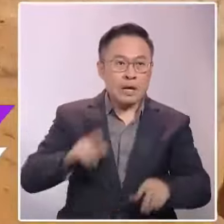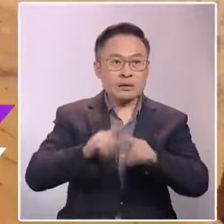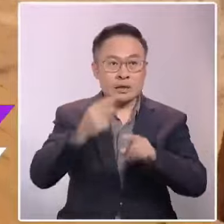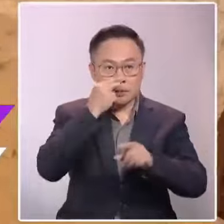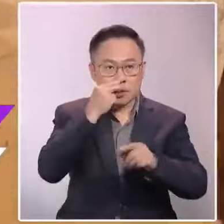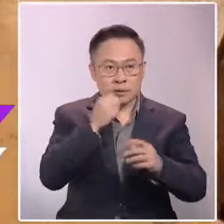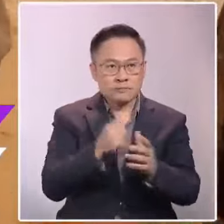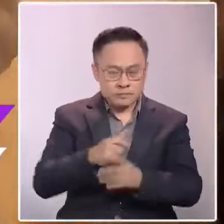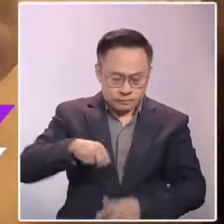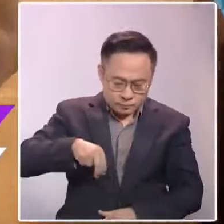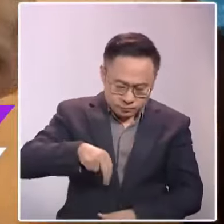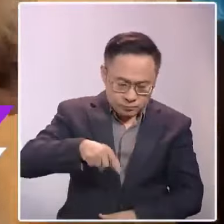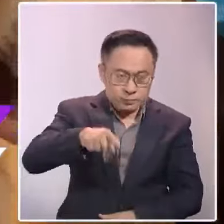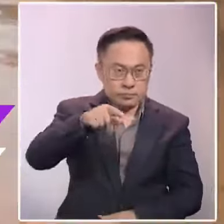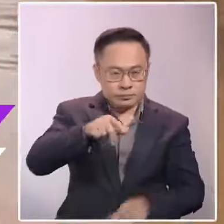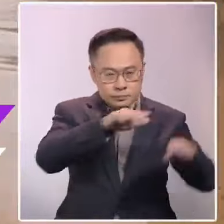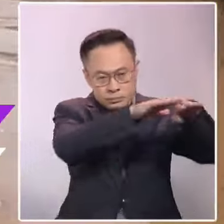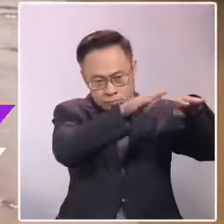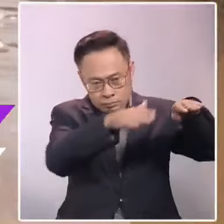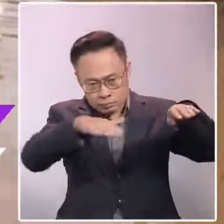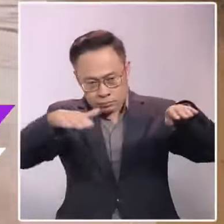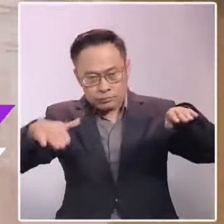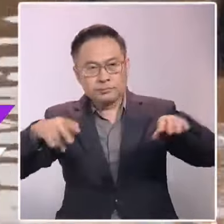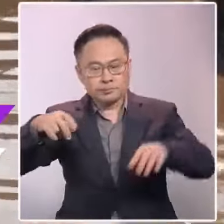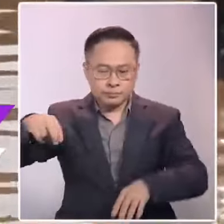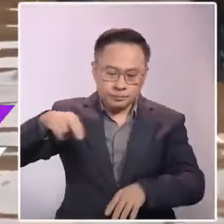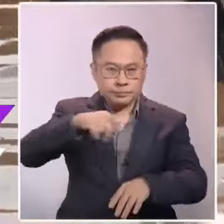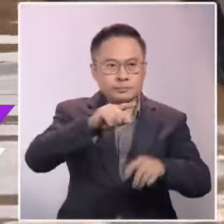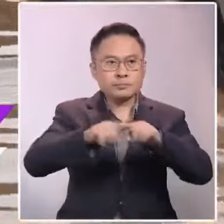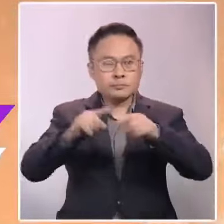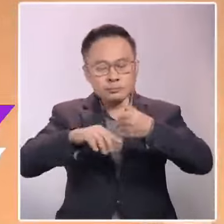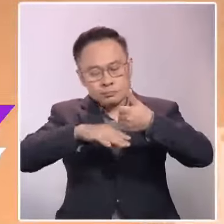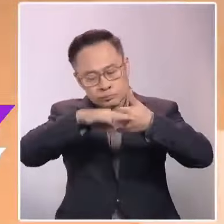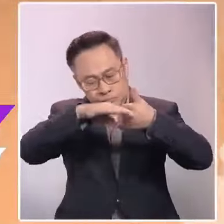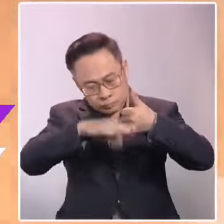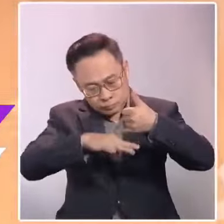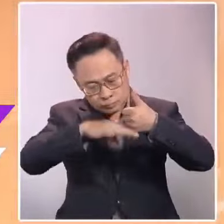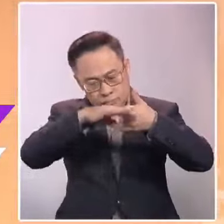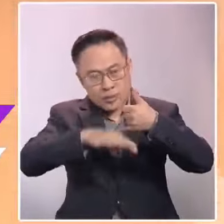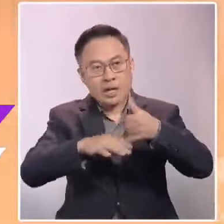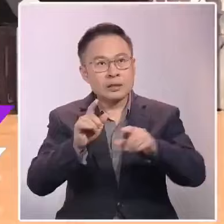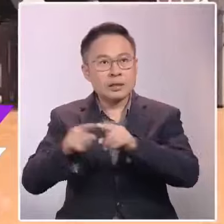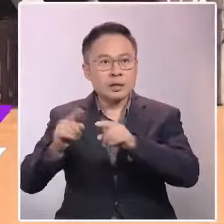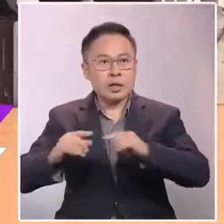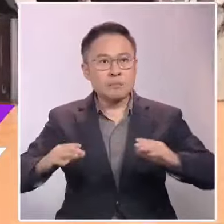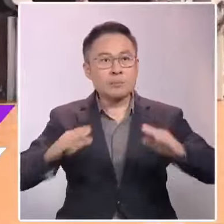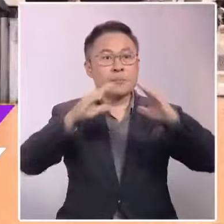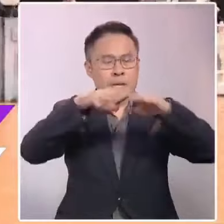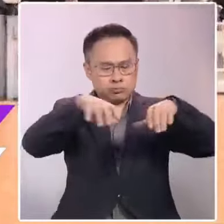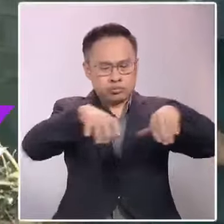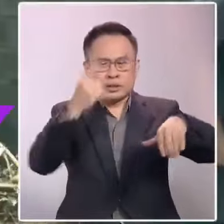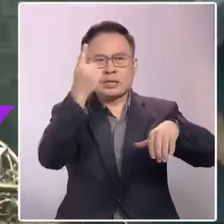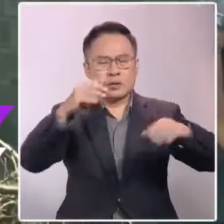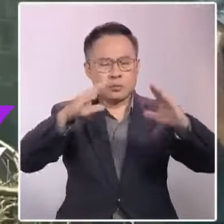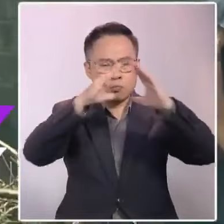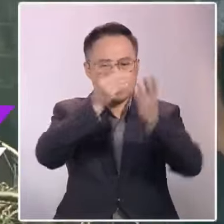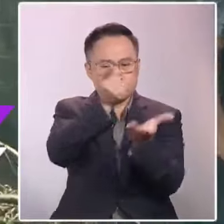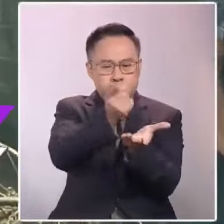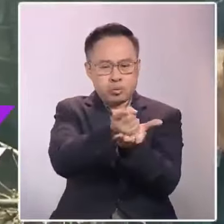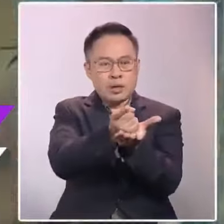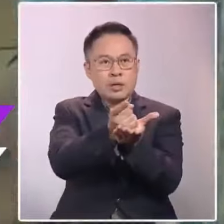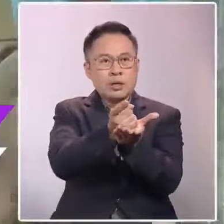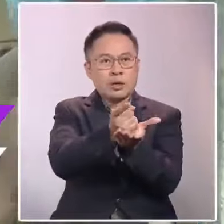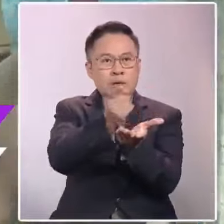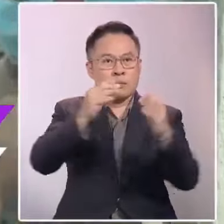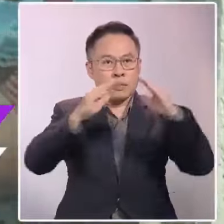ออกมาจากบ้านครับหลังจากน้ำที่ท่วมยังเพิ่มสูงขึ้นอีกเพราะว่าส่วนใหญ่เป็นบ้านชั้นเดียวจึงไม่สามารถอยู่อาศัยได้แล้วอย่างผู้หญิงคนนี้